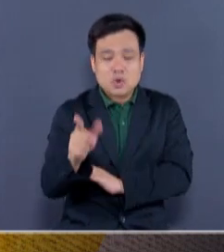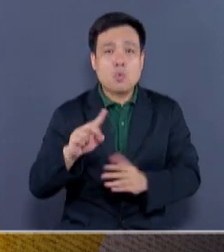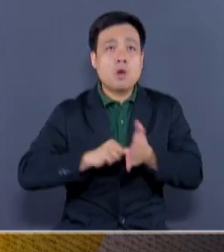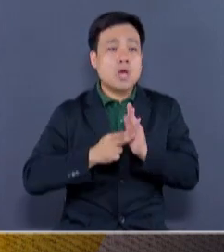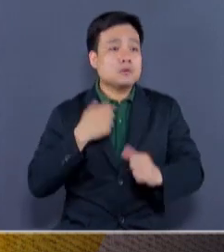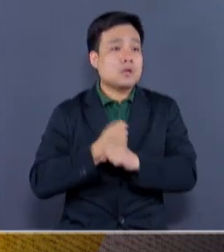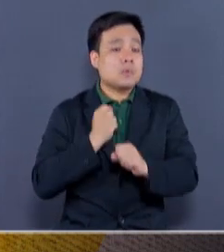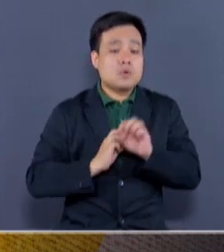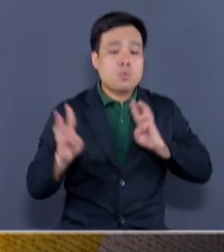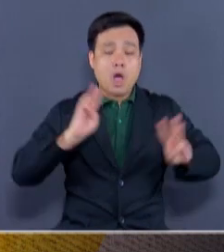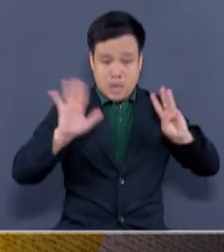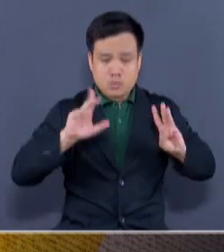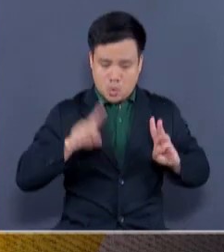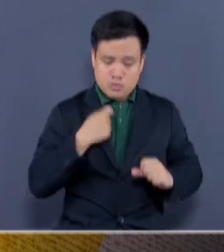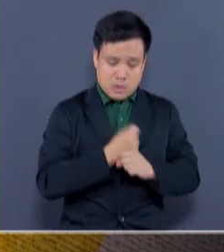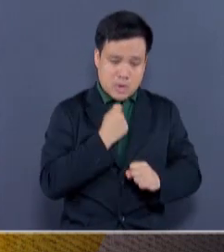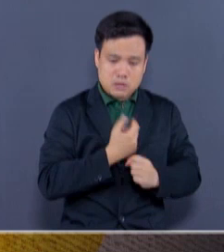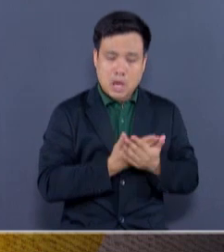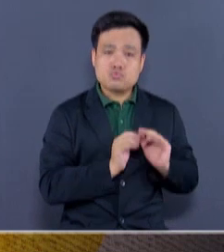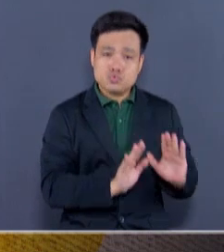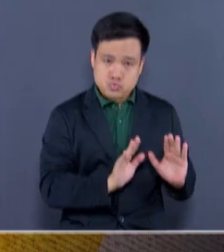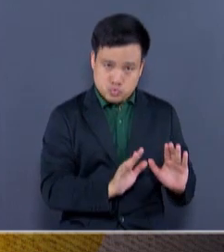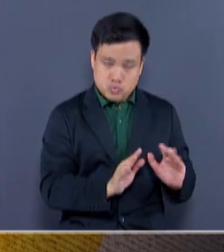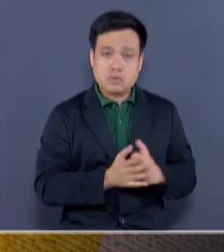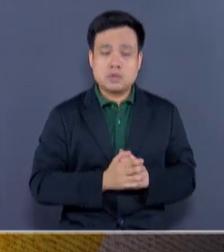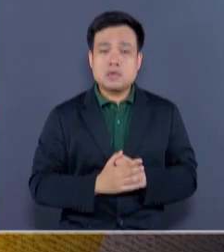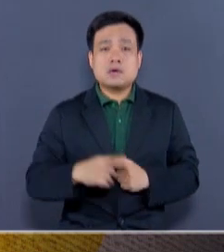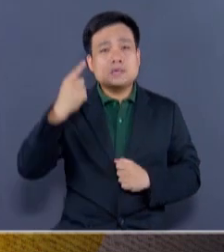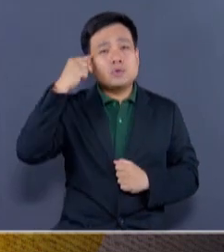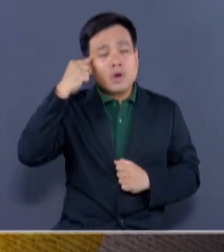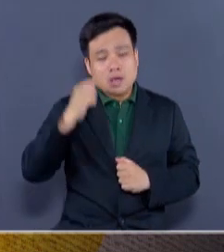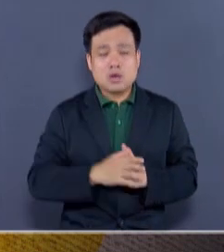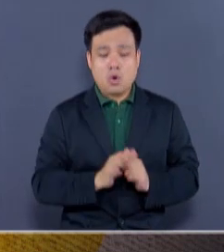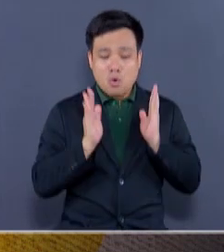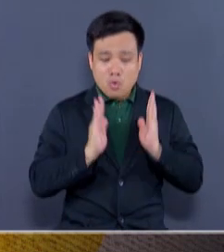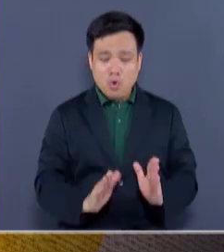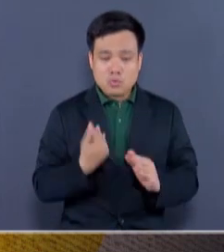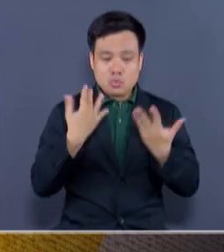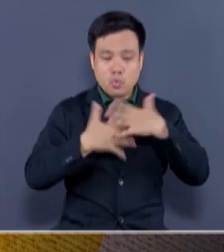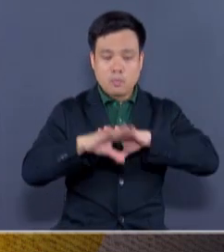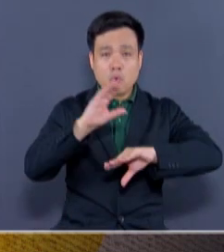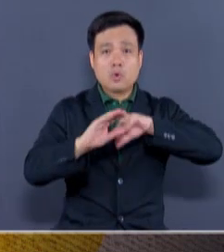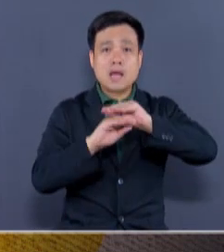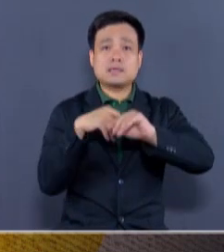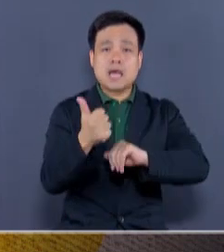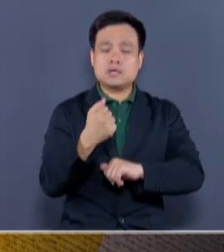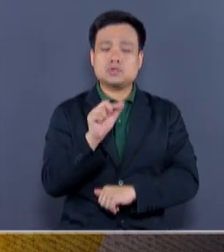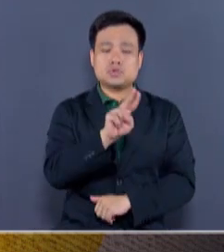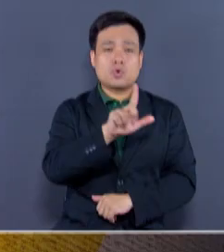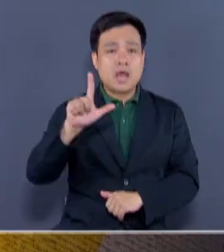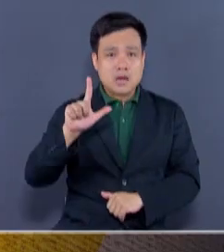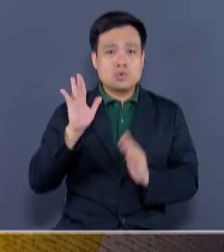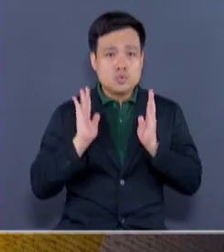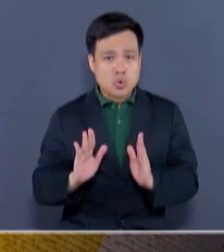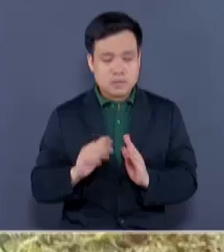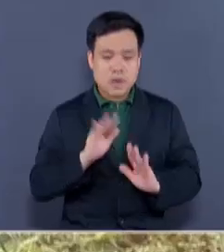ยิ่งไปกว่านั้นคาดว่ามีลูกหนี้ที่สามารถเข้าร่วมโครงการได้นะ 2,700,000 รายก็จะเป็นกลุ่มหนี้เสียเนี่ย 600,000